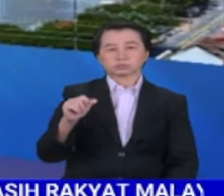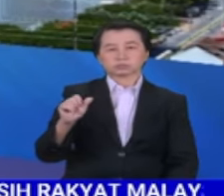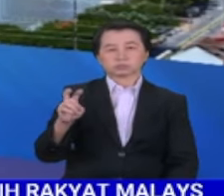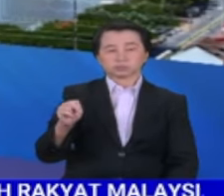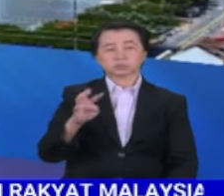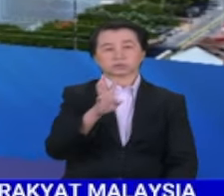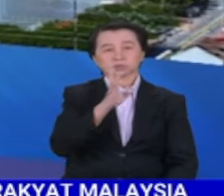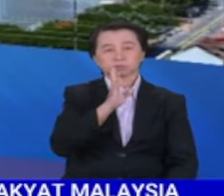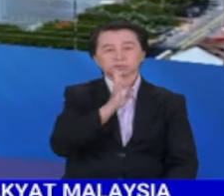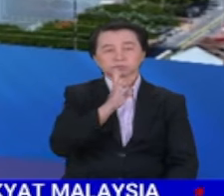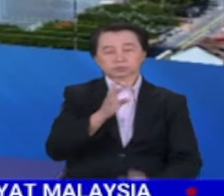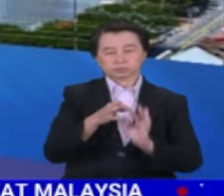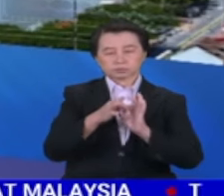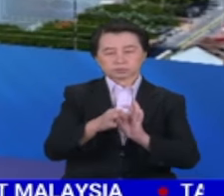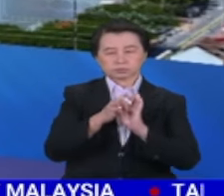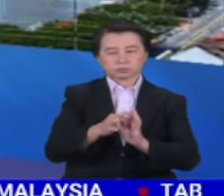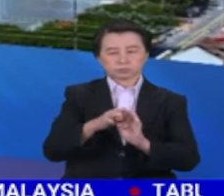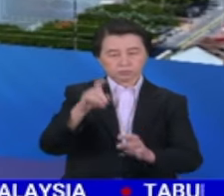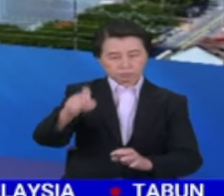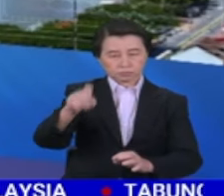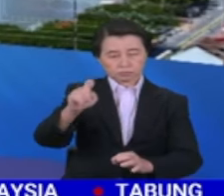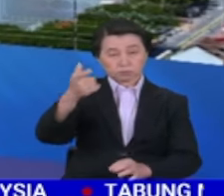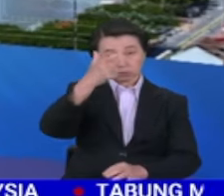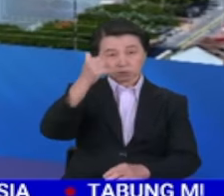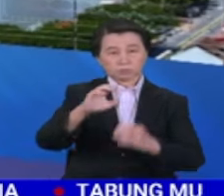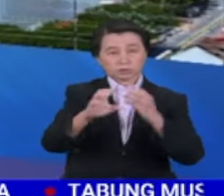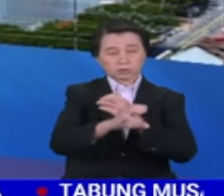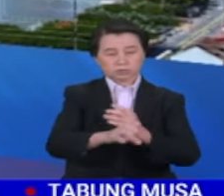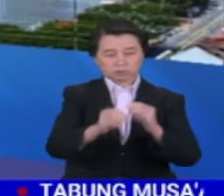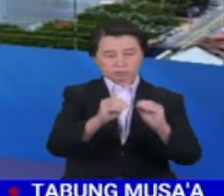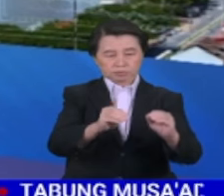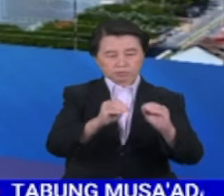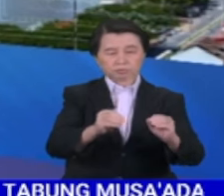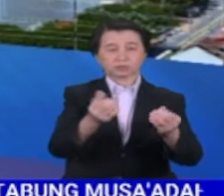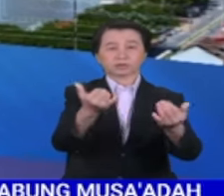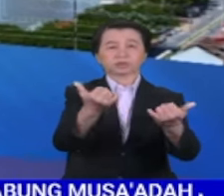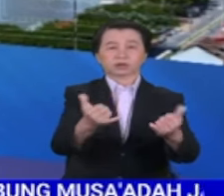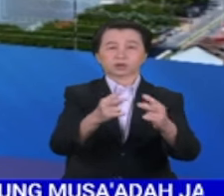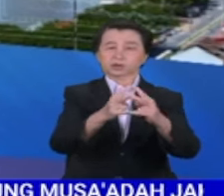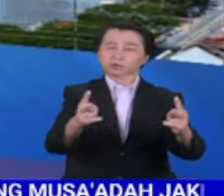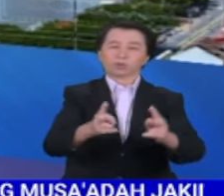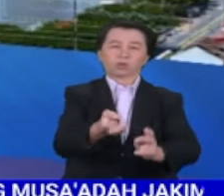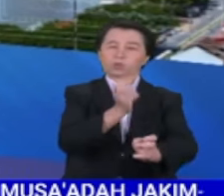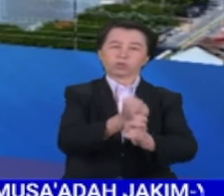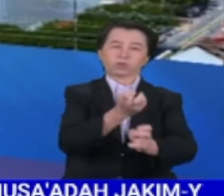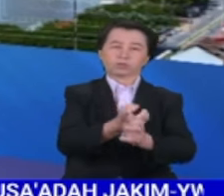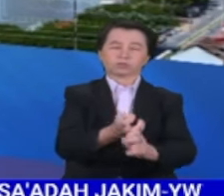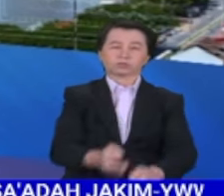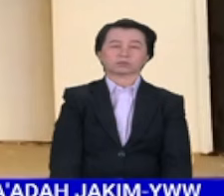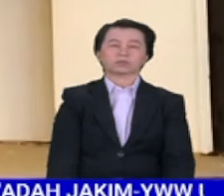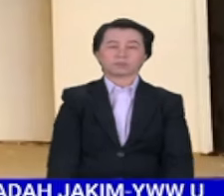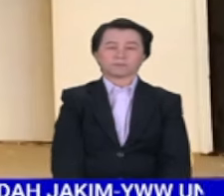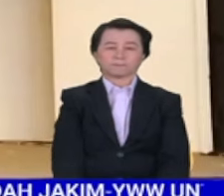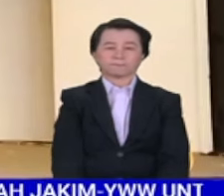berkata kerjasama Rapat ini perlu pendidikan masa kini terlalu kompleks